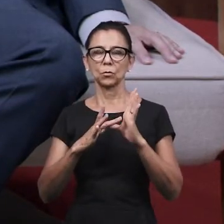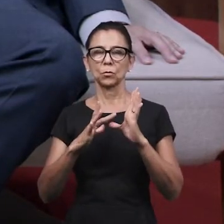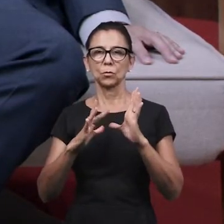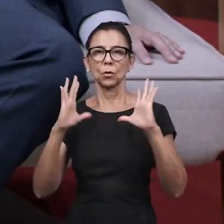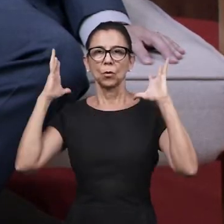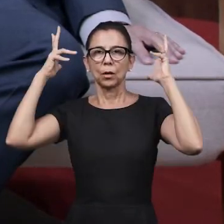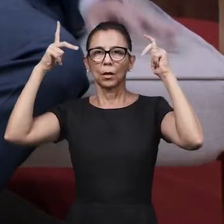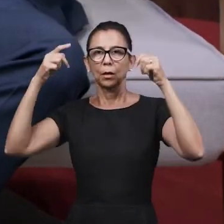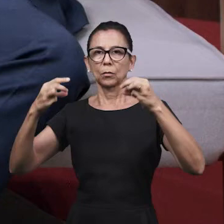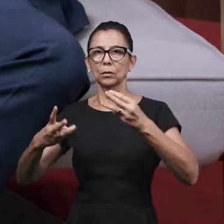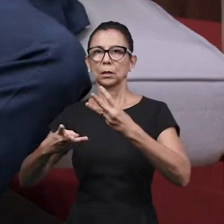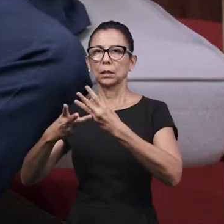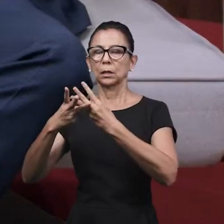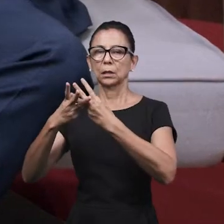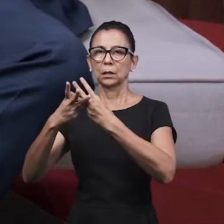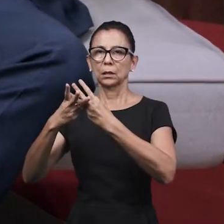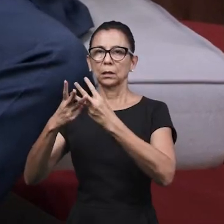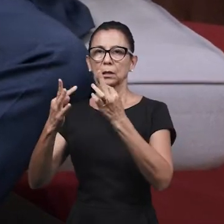euh,